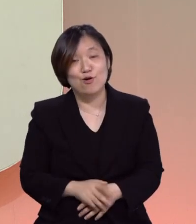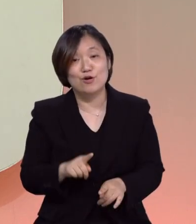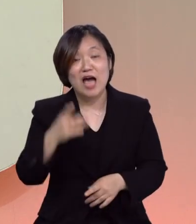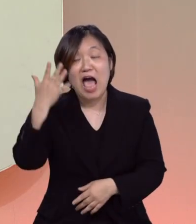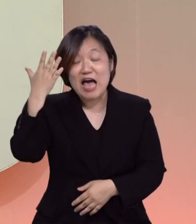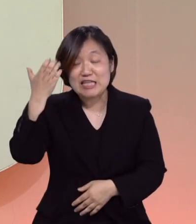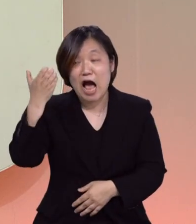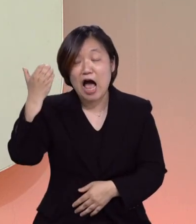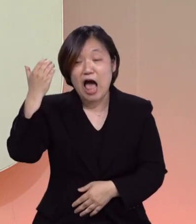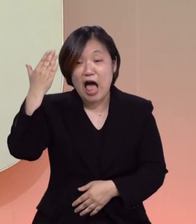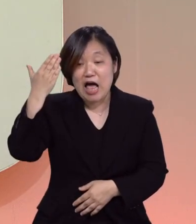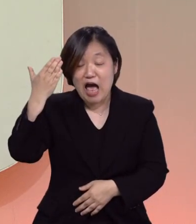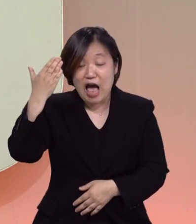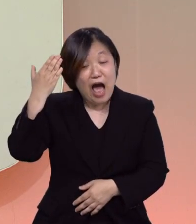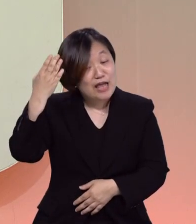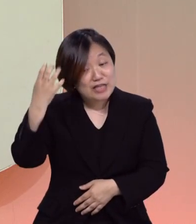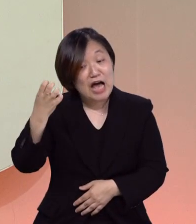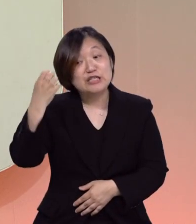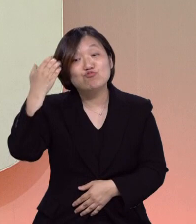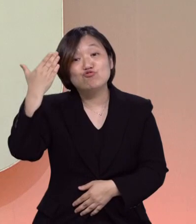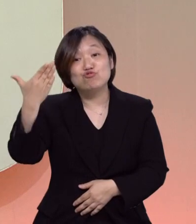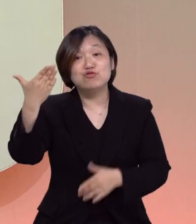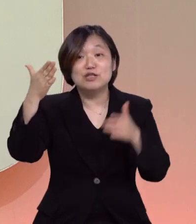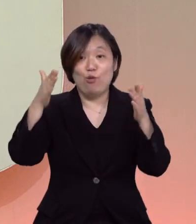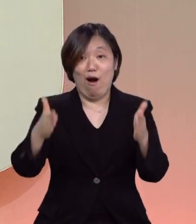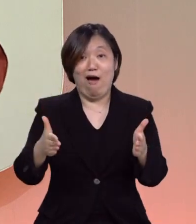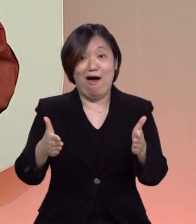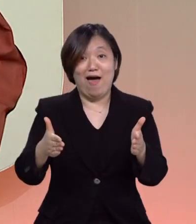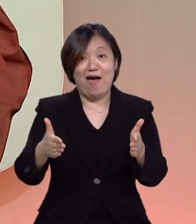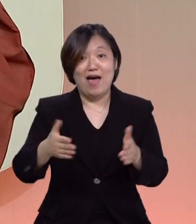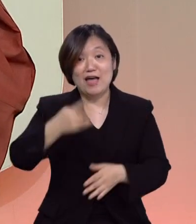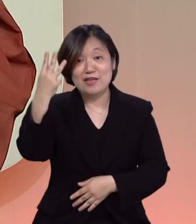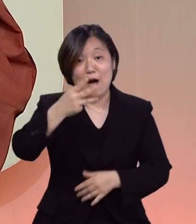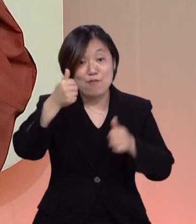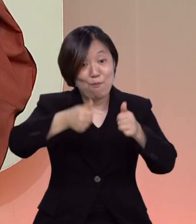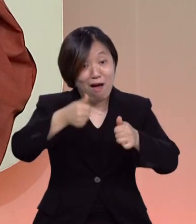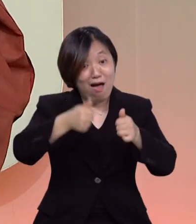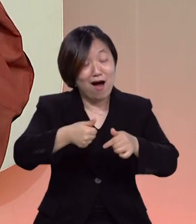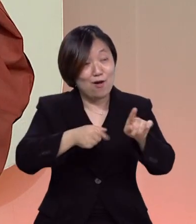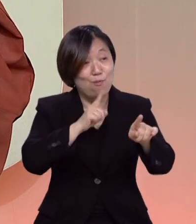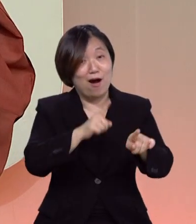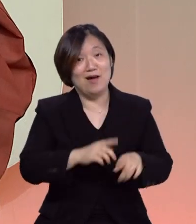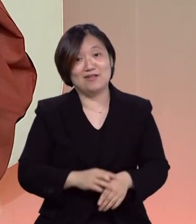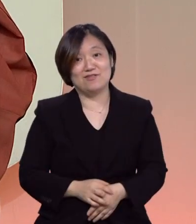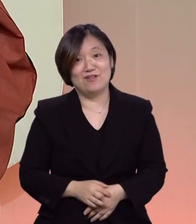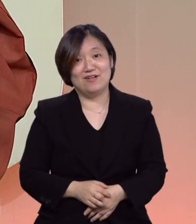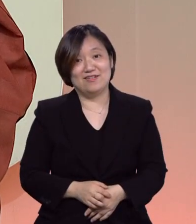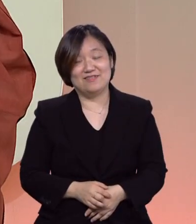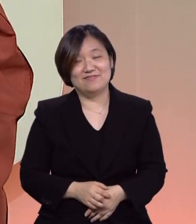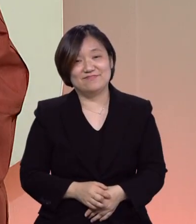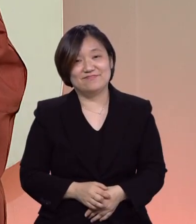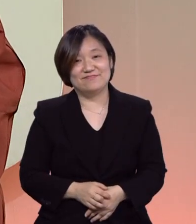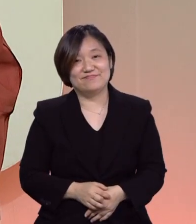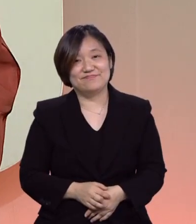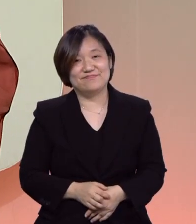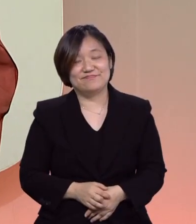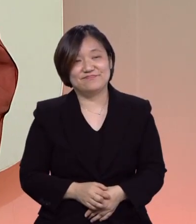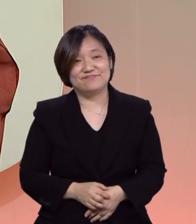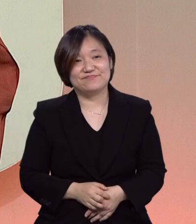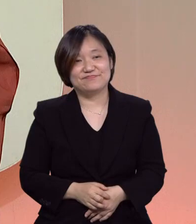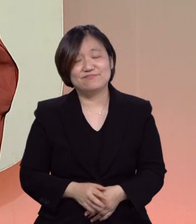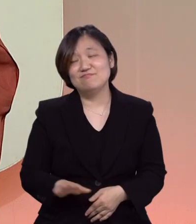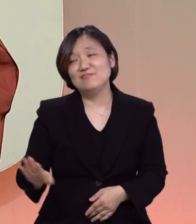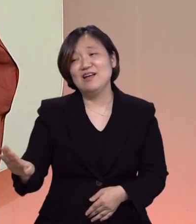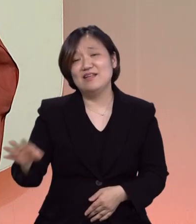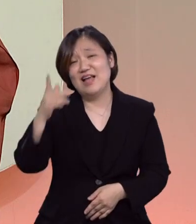3,000배를 해라라고 했대요 49일 동안 근데 이제 성찰스님이 이렇게 말씀하셨대요 그거 몸